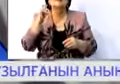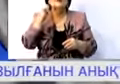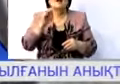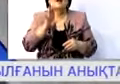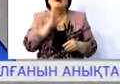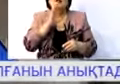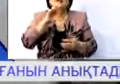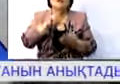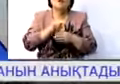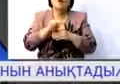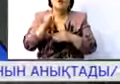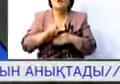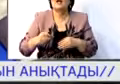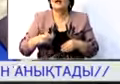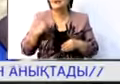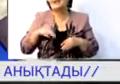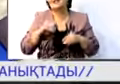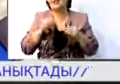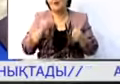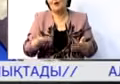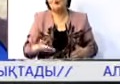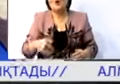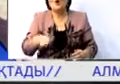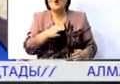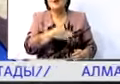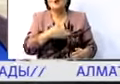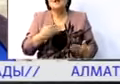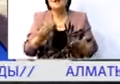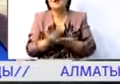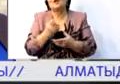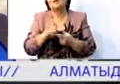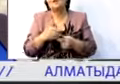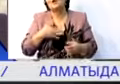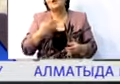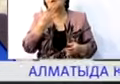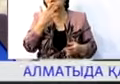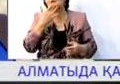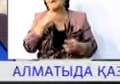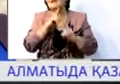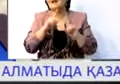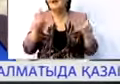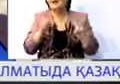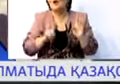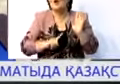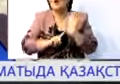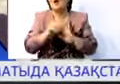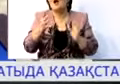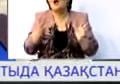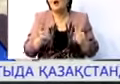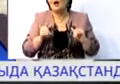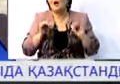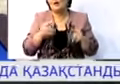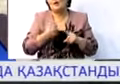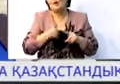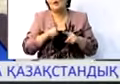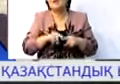қыз келіншектерді оқытып ісмерлікке баулуда. Рухани жаңғыруға байланысты өзіміздің ұлттық нақышымызды қолға алу бағытын да өзім осындай